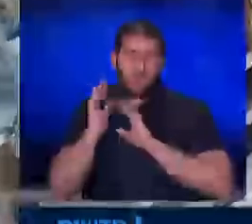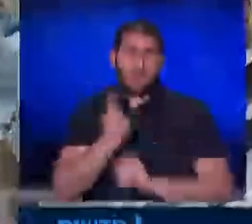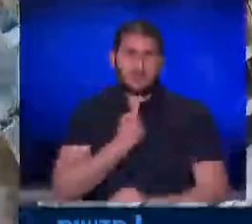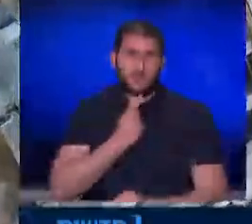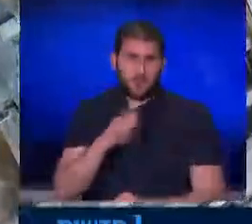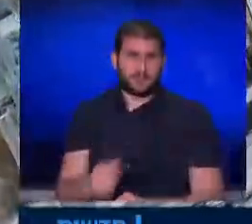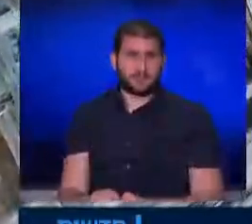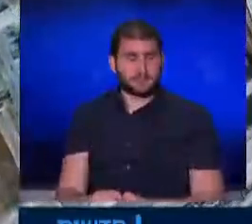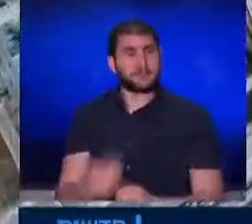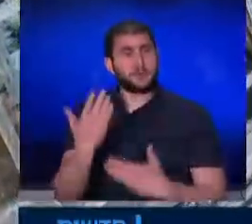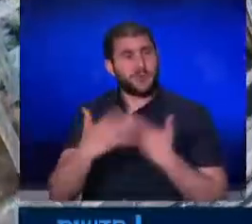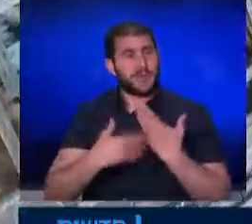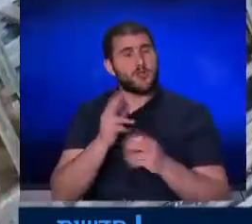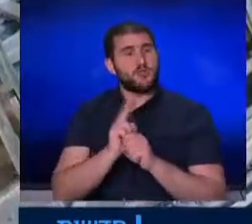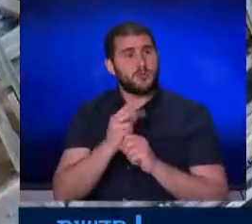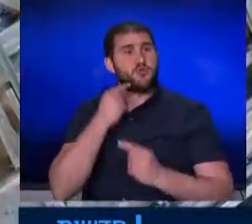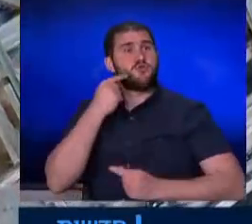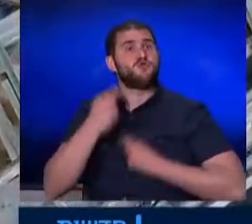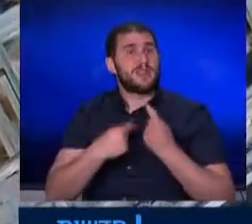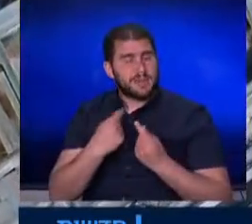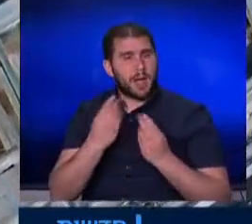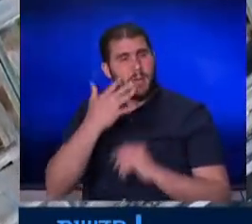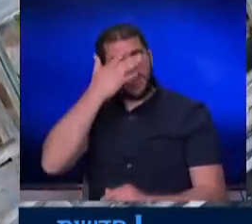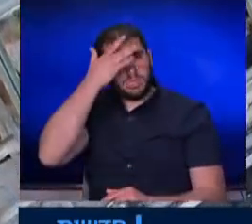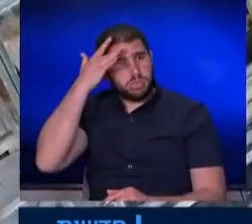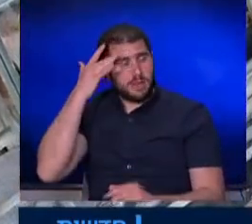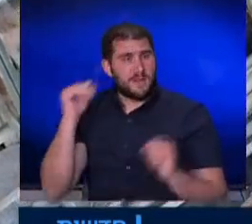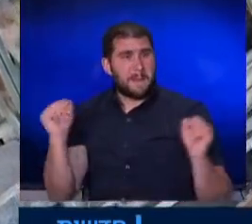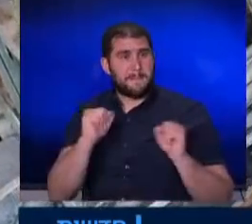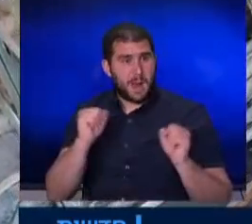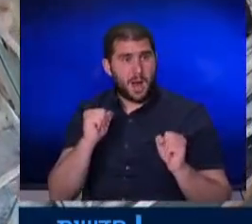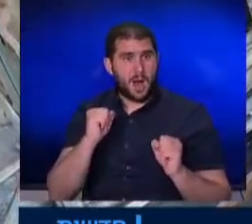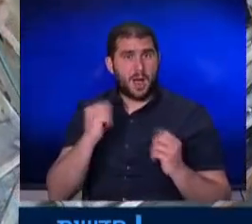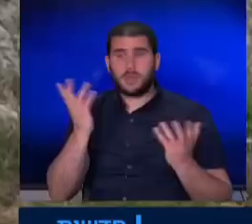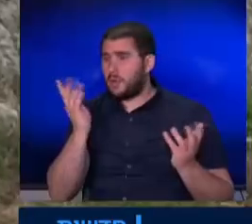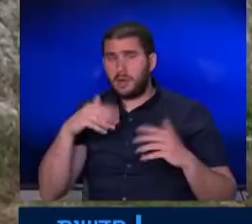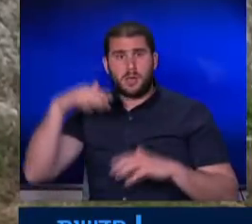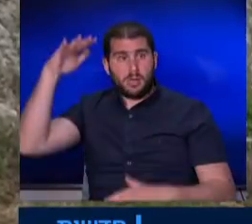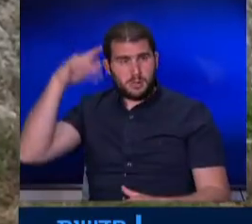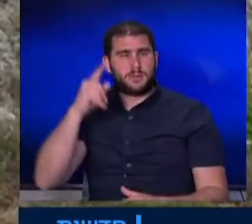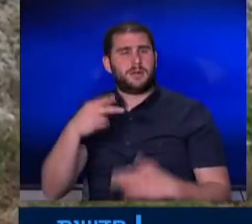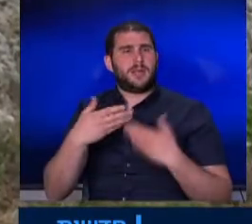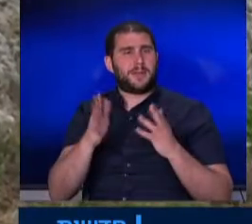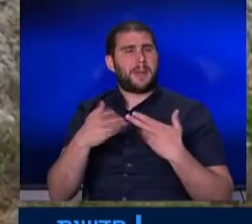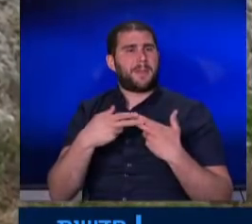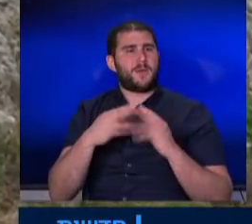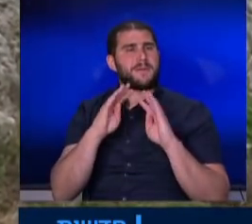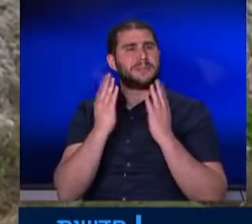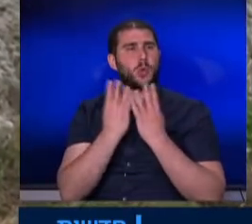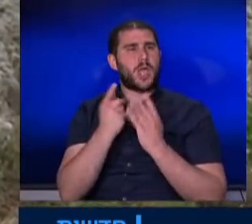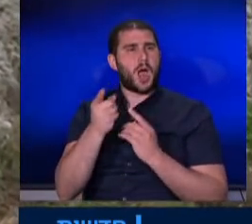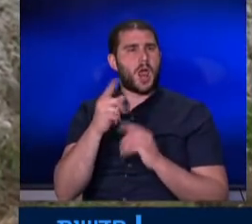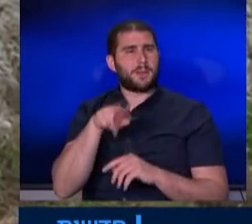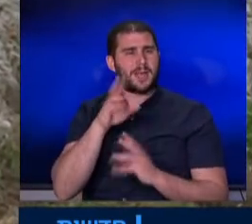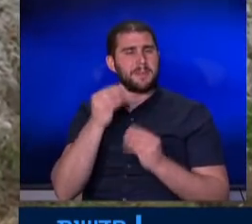עצמנו גם. בתום תהליך שימור של שנים ארוכות, הרבה זהה ורגעי פחד בין שמיים לארץ, תיפתח בקרוב המצודה למטיילים עם